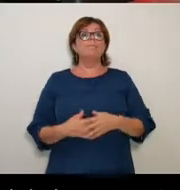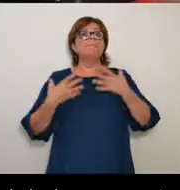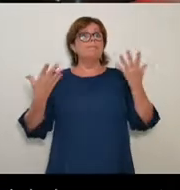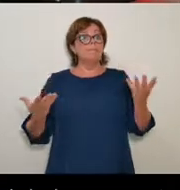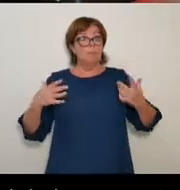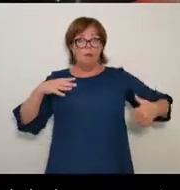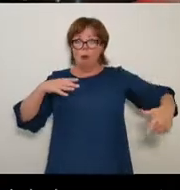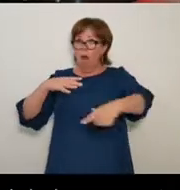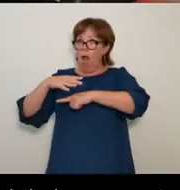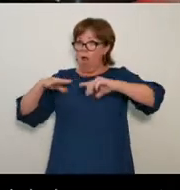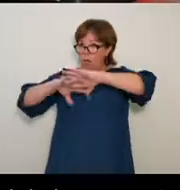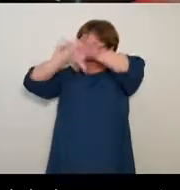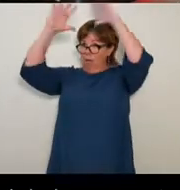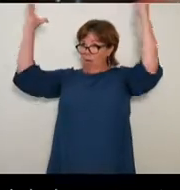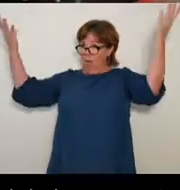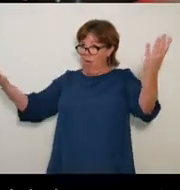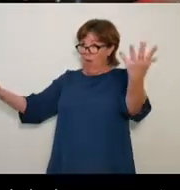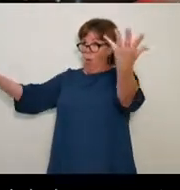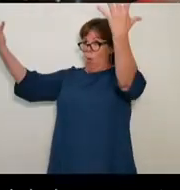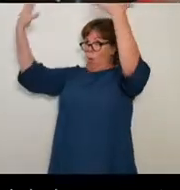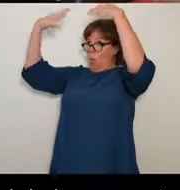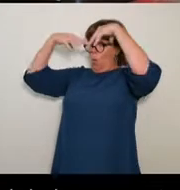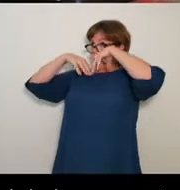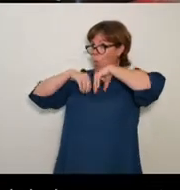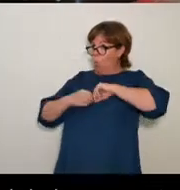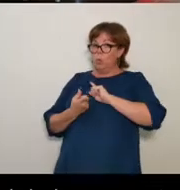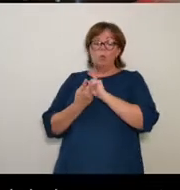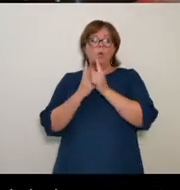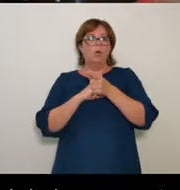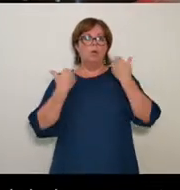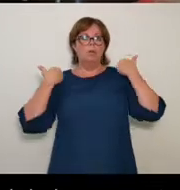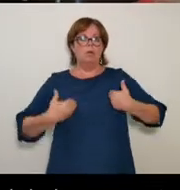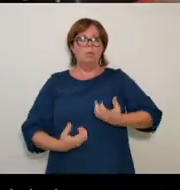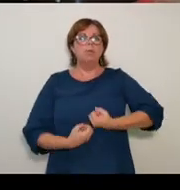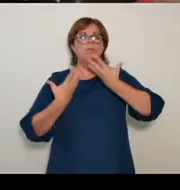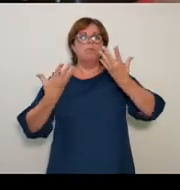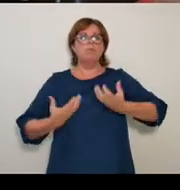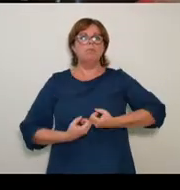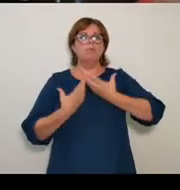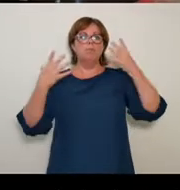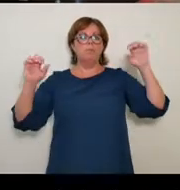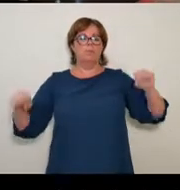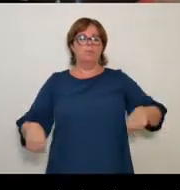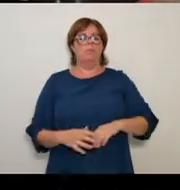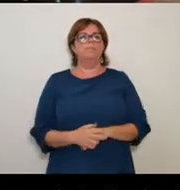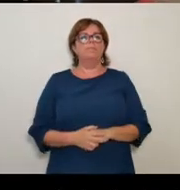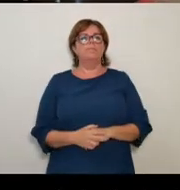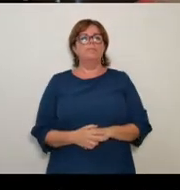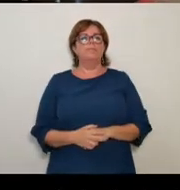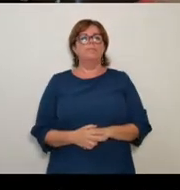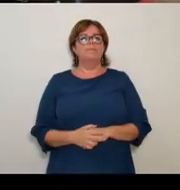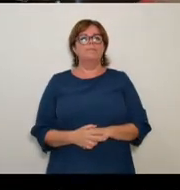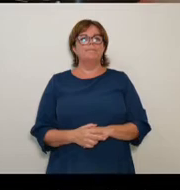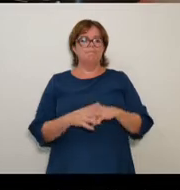donc aussi de recevoir le langage et d'advenir comme par l'être. Il y a trois